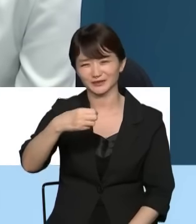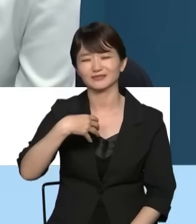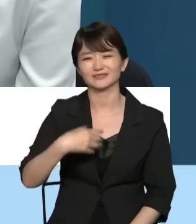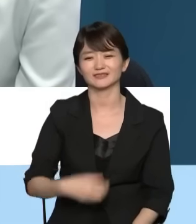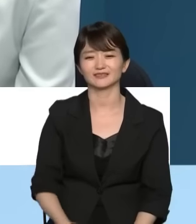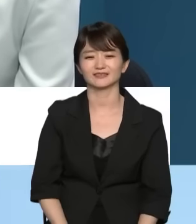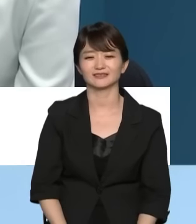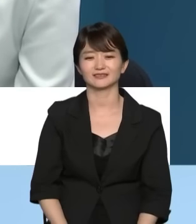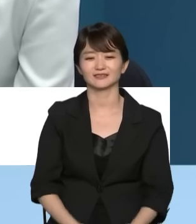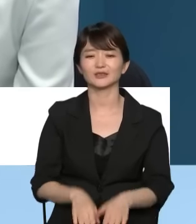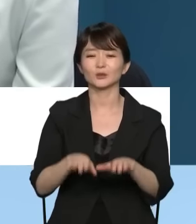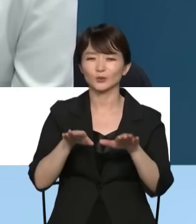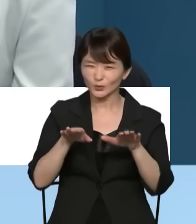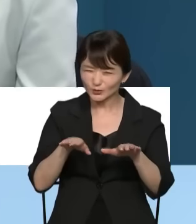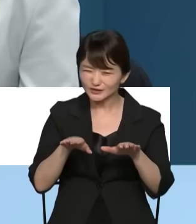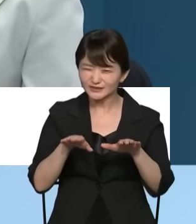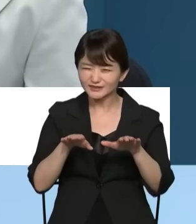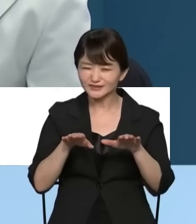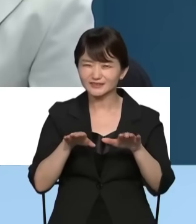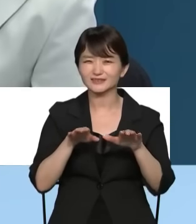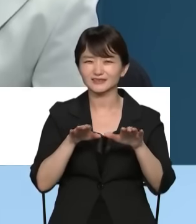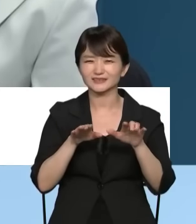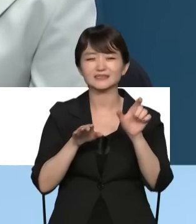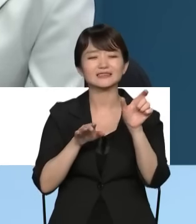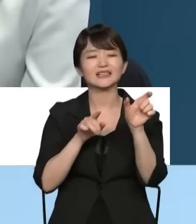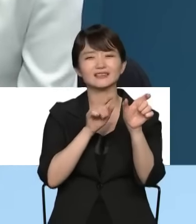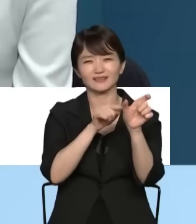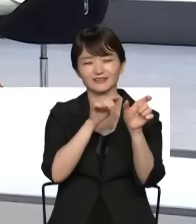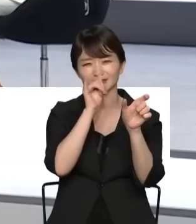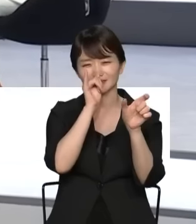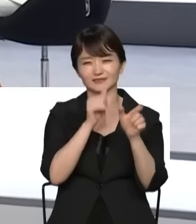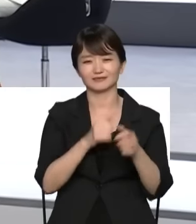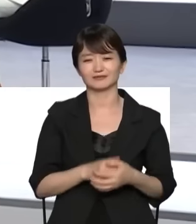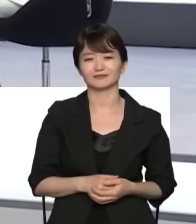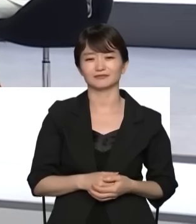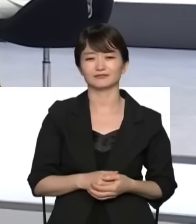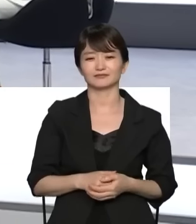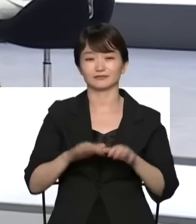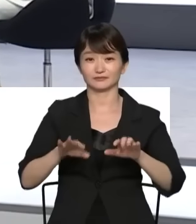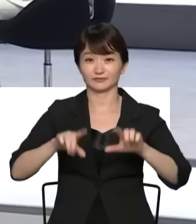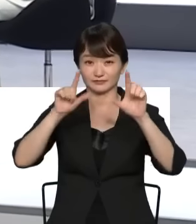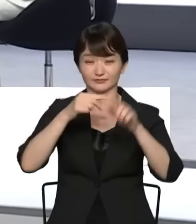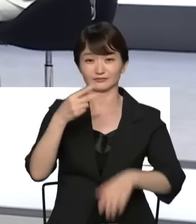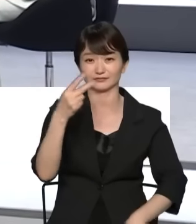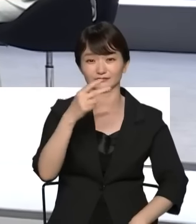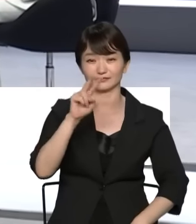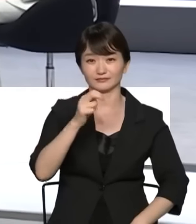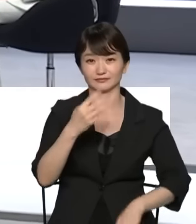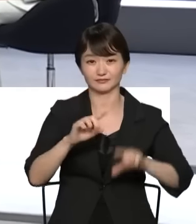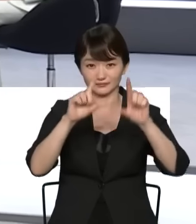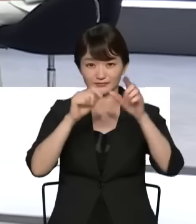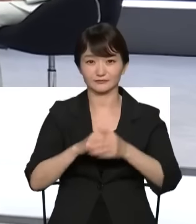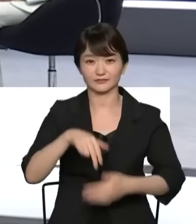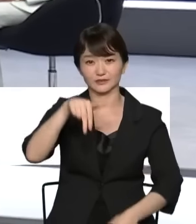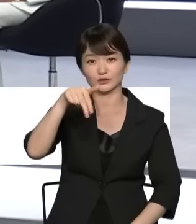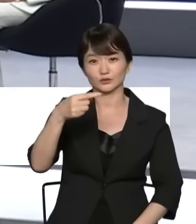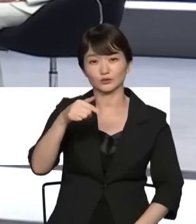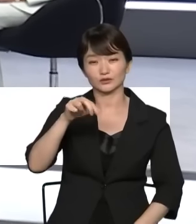네, 근데 앞에 이제 오늘은 이라고. 사실 올해 2024년 8월은 조정석 씨의 달이라고